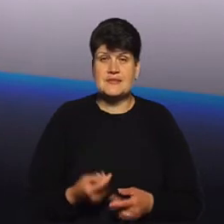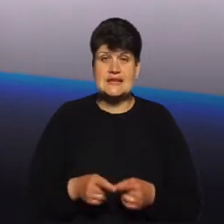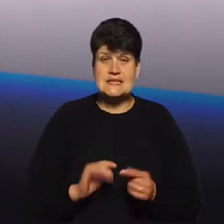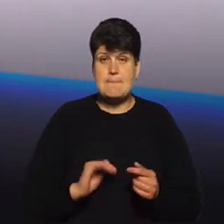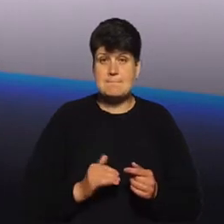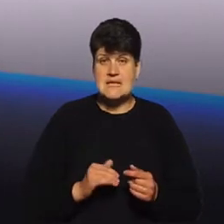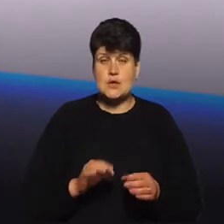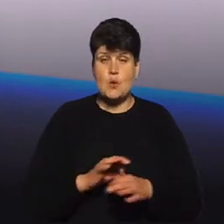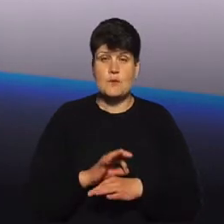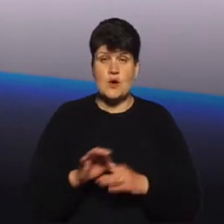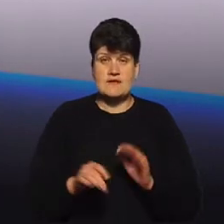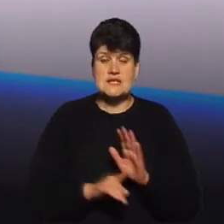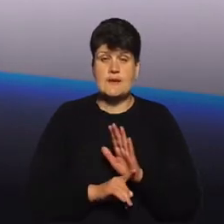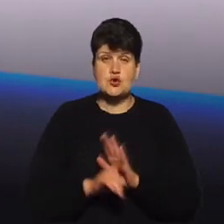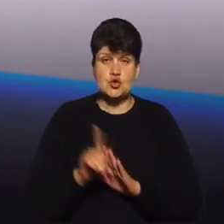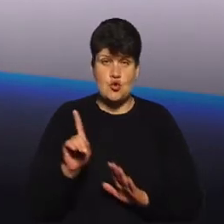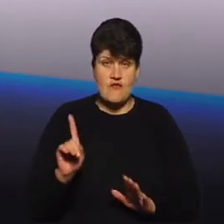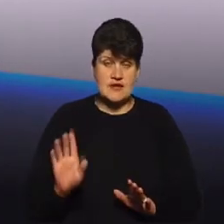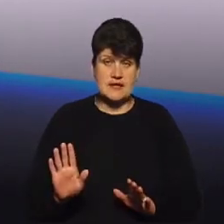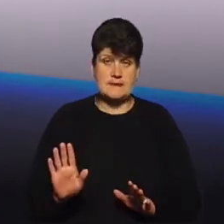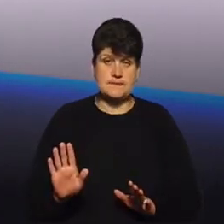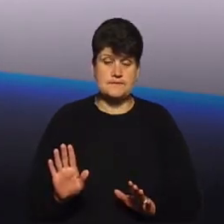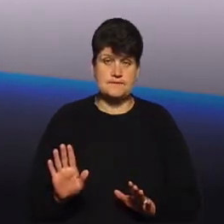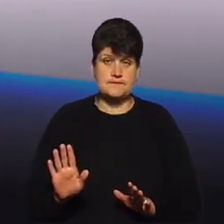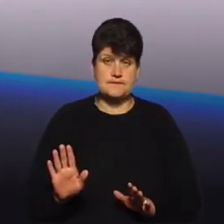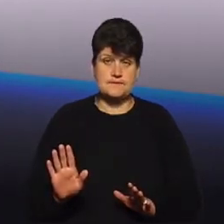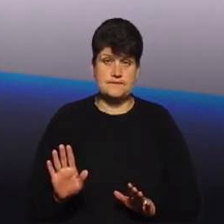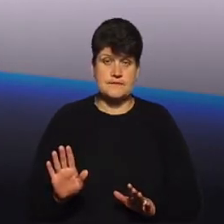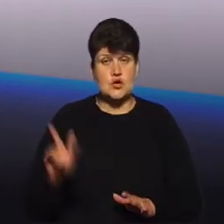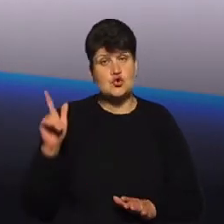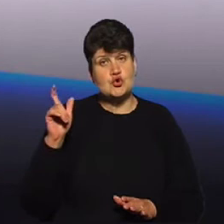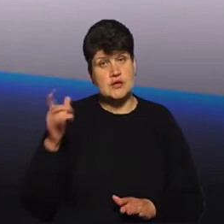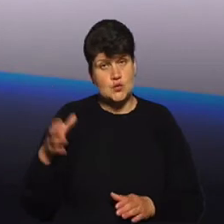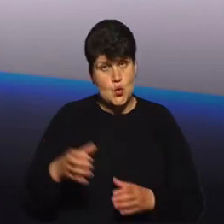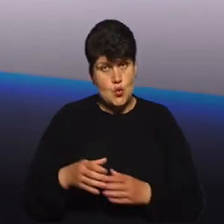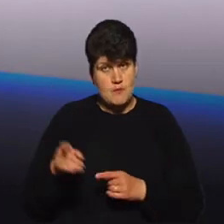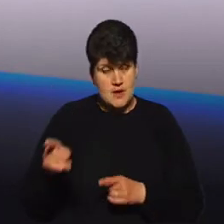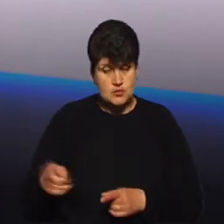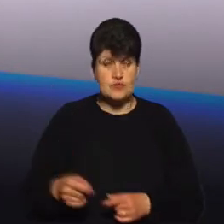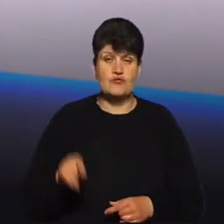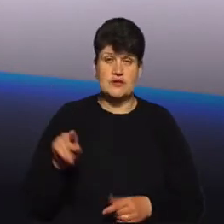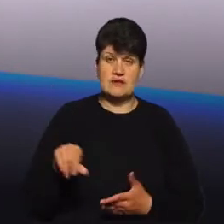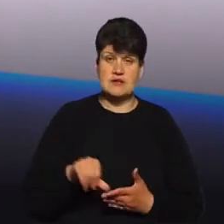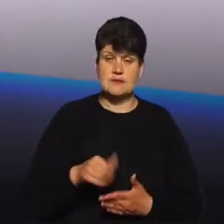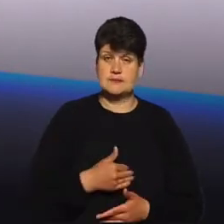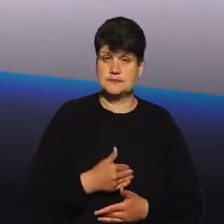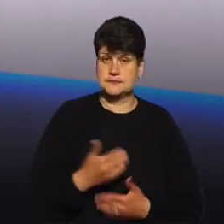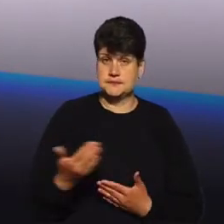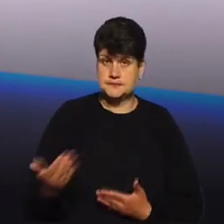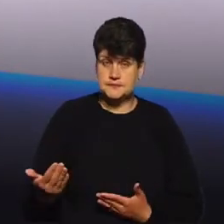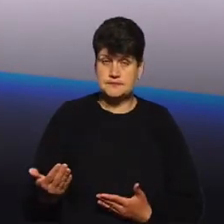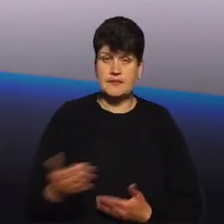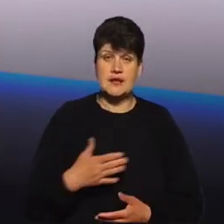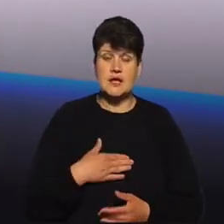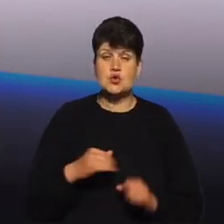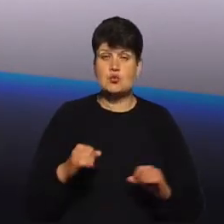започаткований все-таки Чортківською громадою. Вони виступили ініціаторами, наше управління їх підтримало, і ми